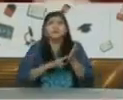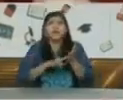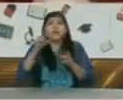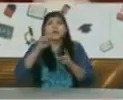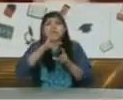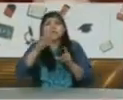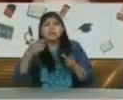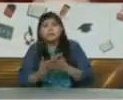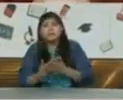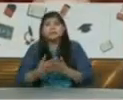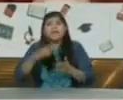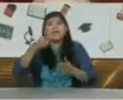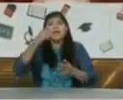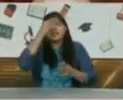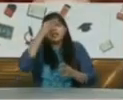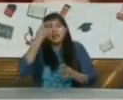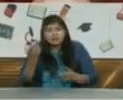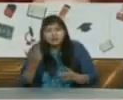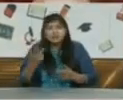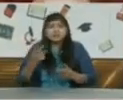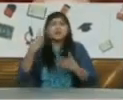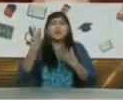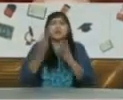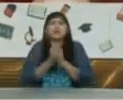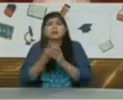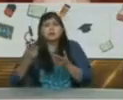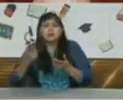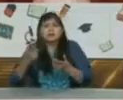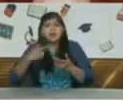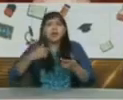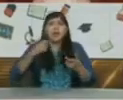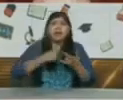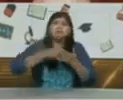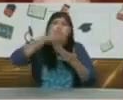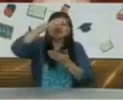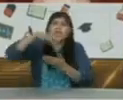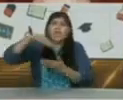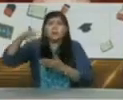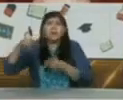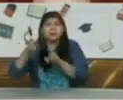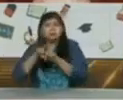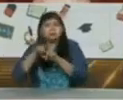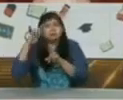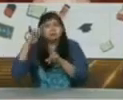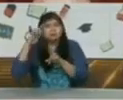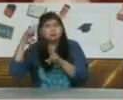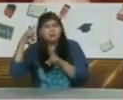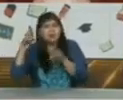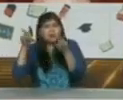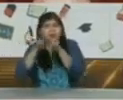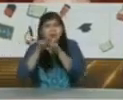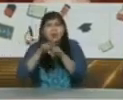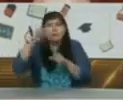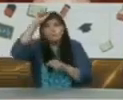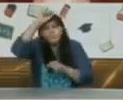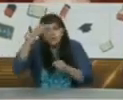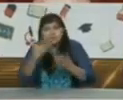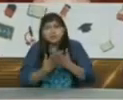शब्द आते हैं उन शब्दों के साथ अपने आप को विजुअलाइज कर पाए कि नहीं कर पाए? पंजाब